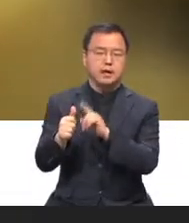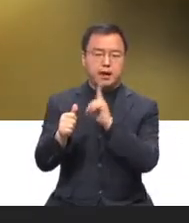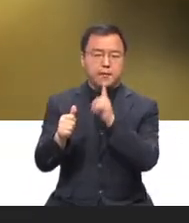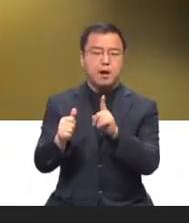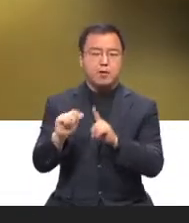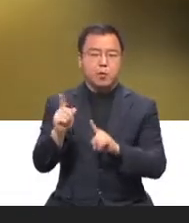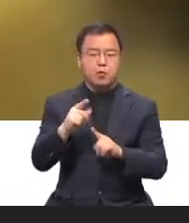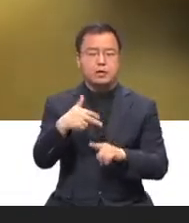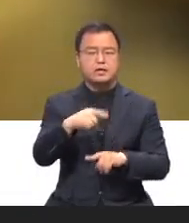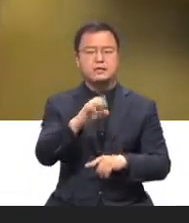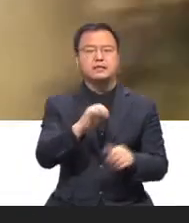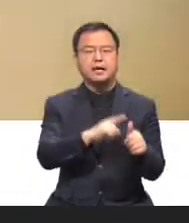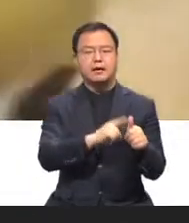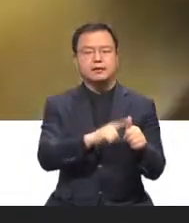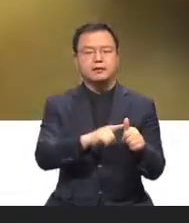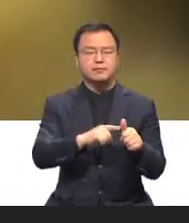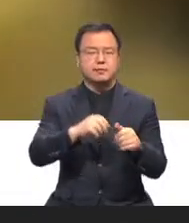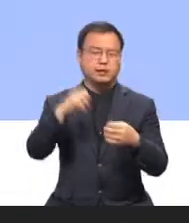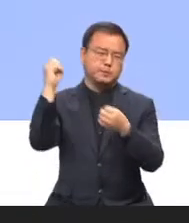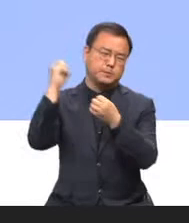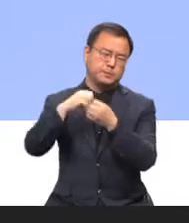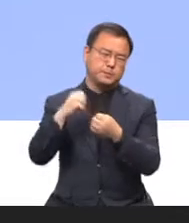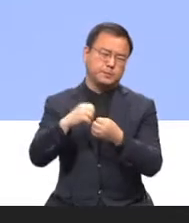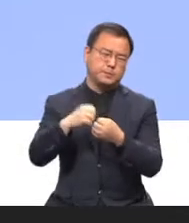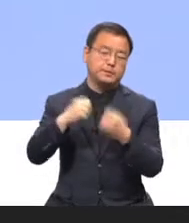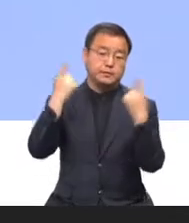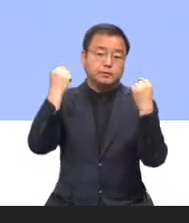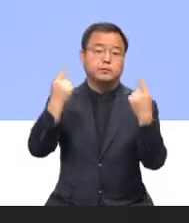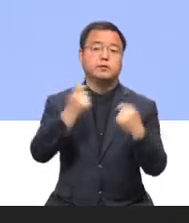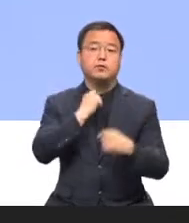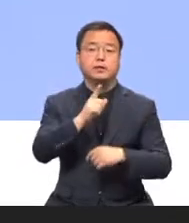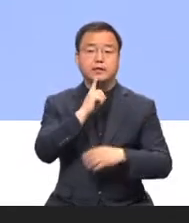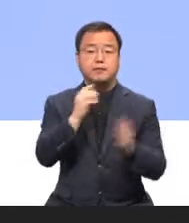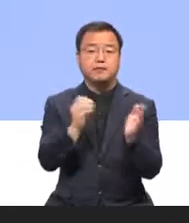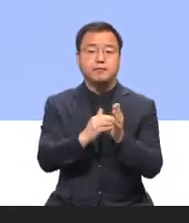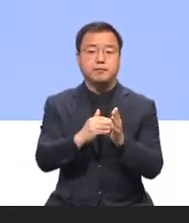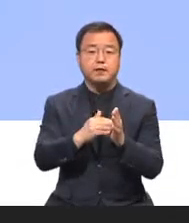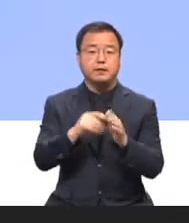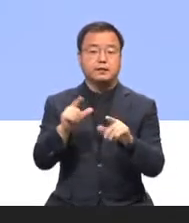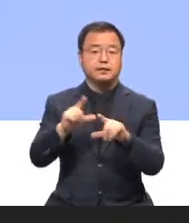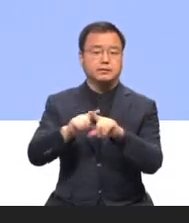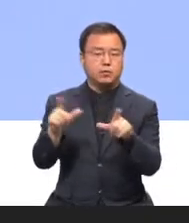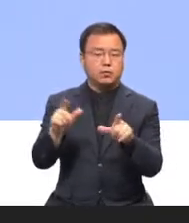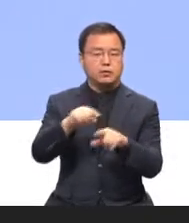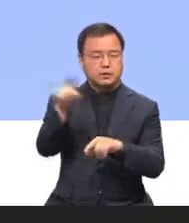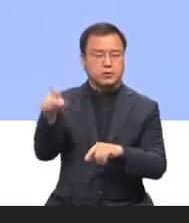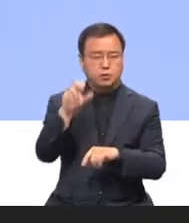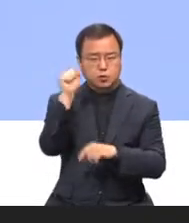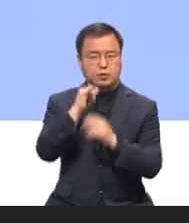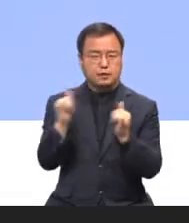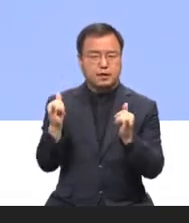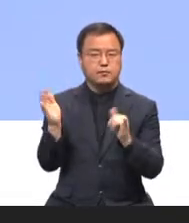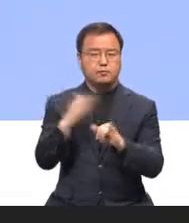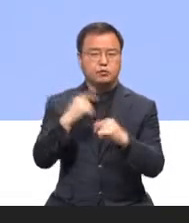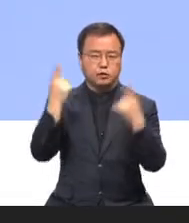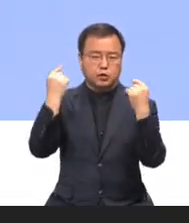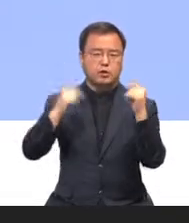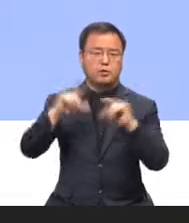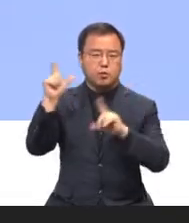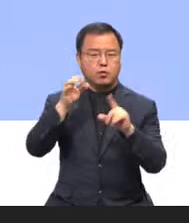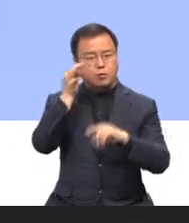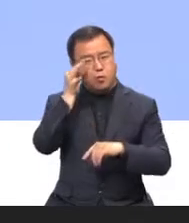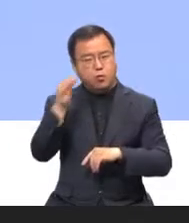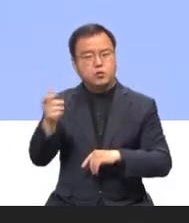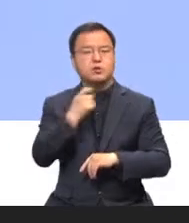있는데요 대중들에게 좀 시들지 않은 모습 그대로 기억되고 싶어 했던 강박이 좀 그를 죽음으로 몰아 가지 않았나